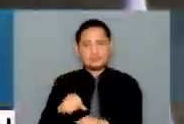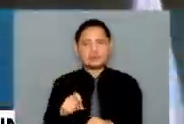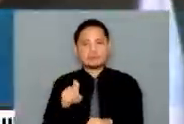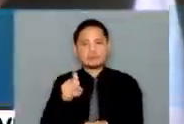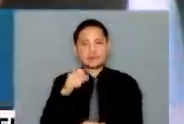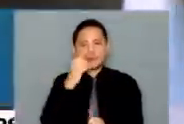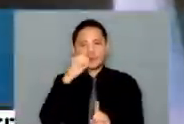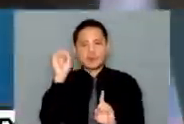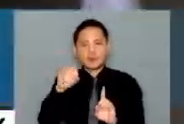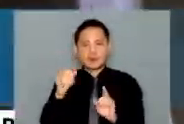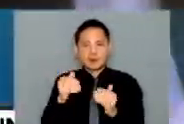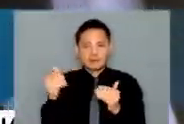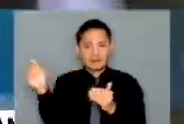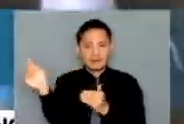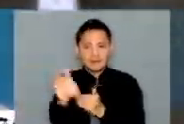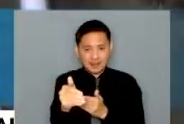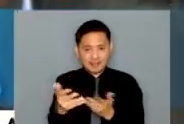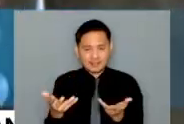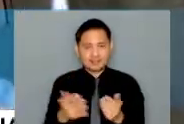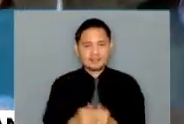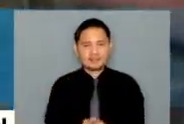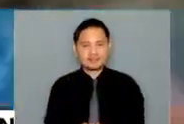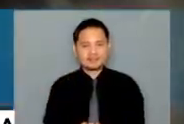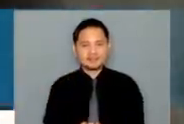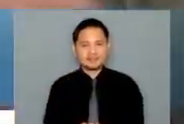night before na kailangan ko, pwede po. Oh, no.